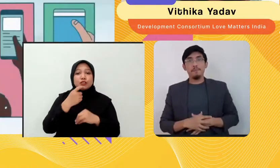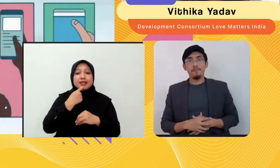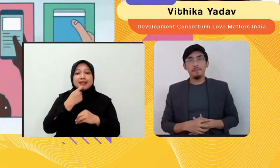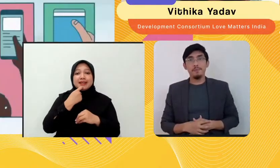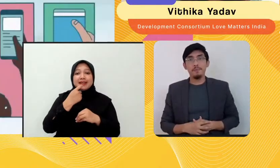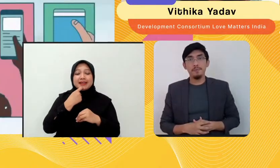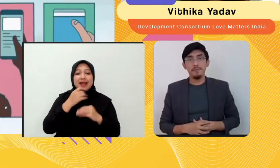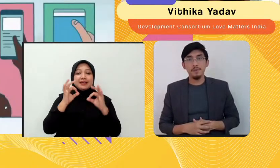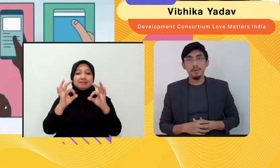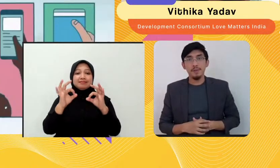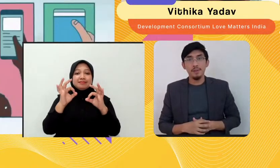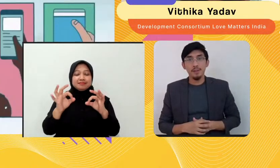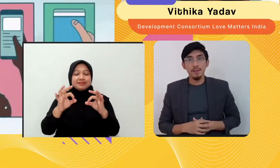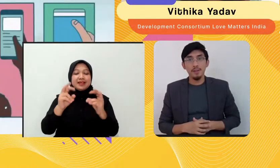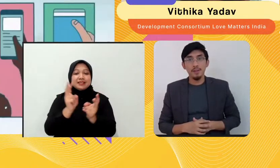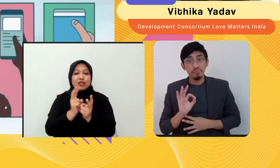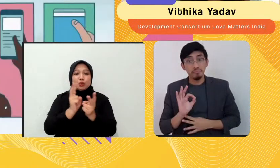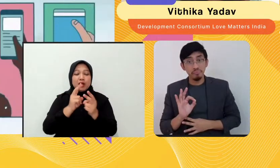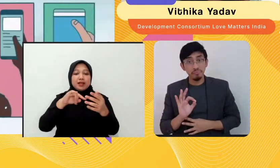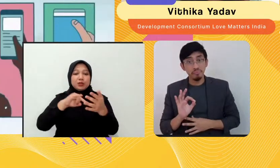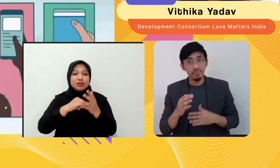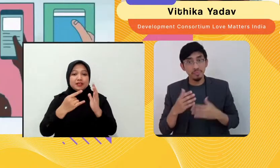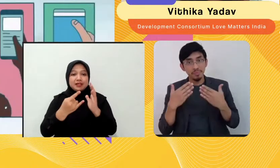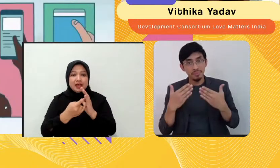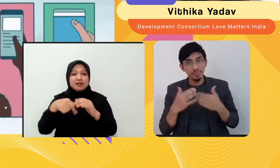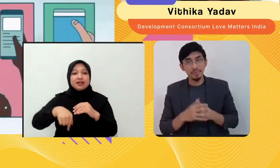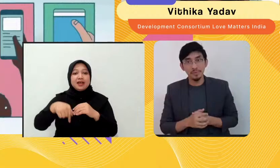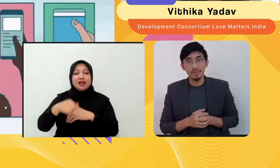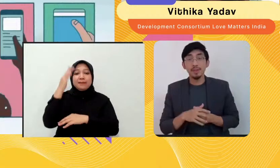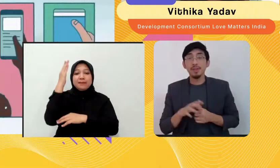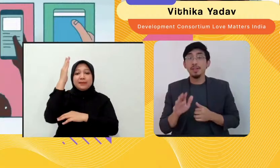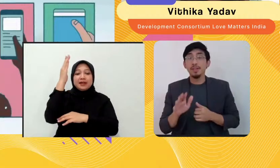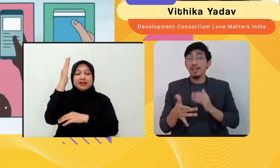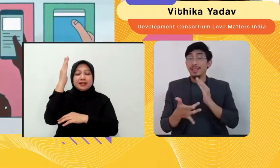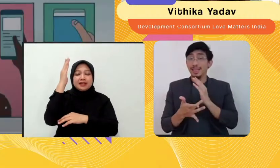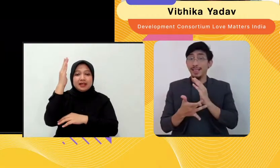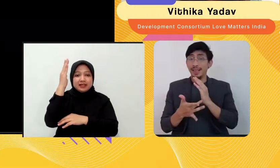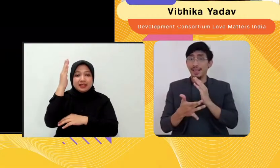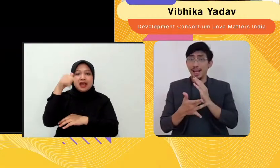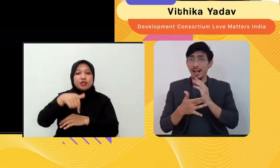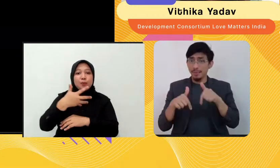wanted to, sort of begin my presentation with this brief video.